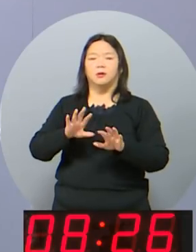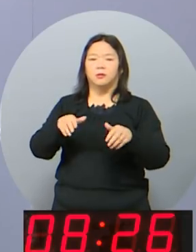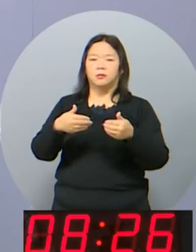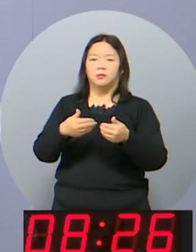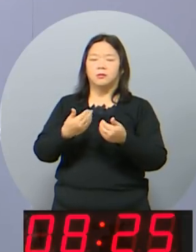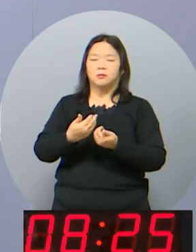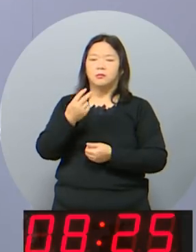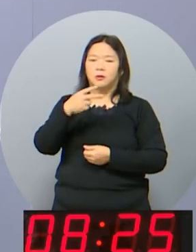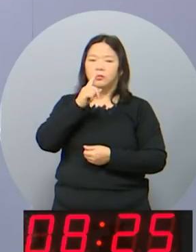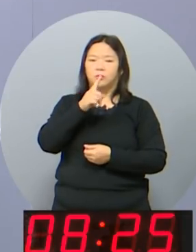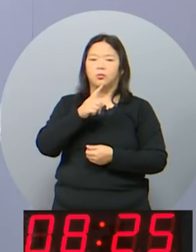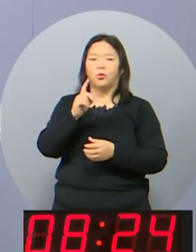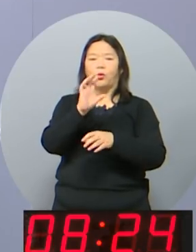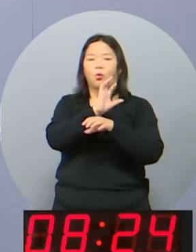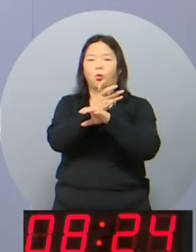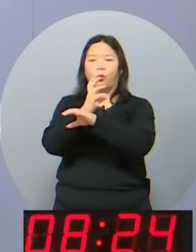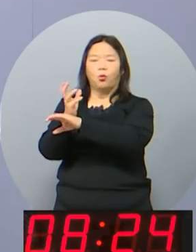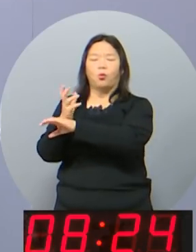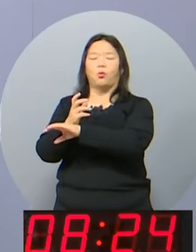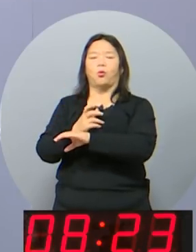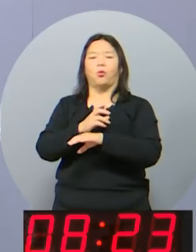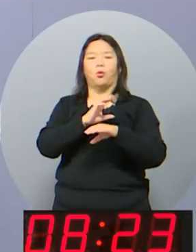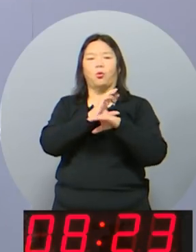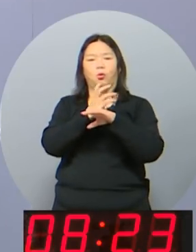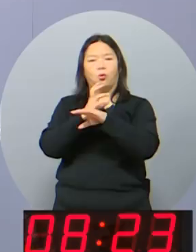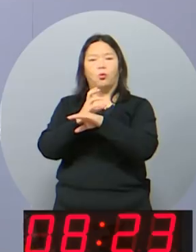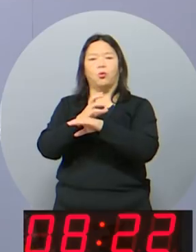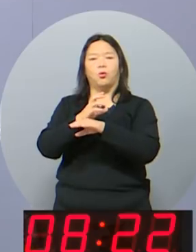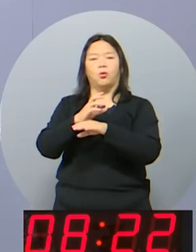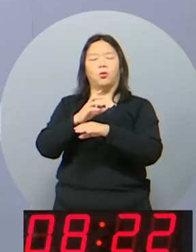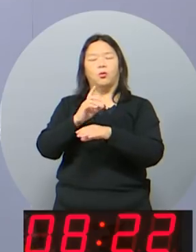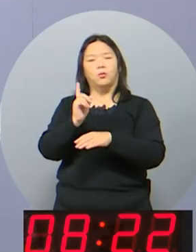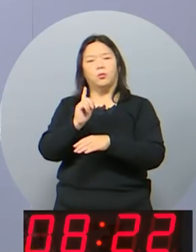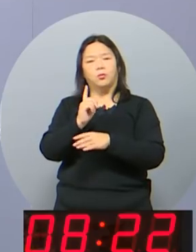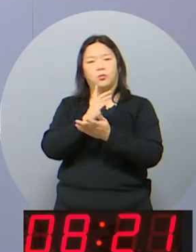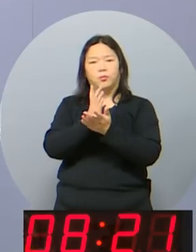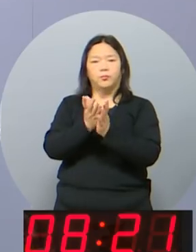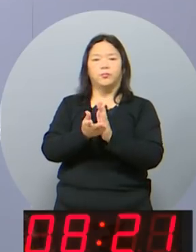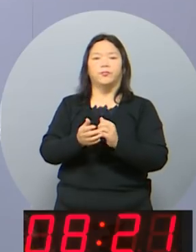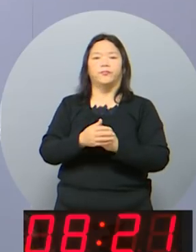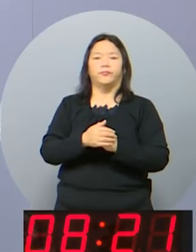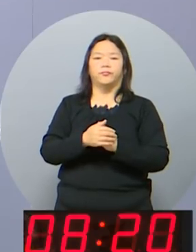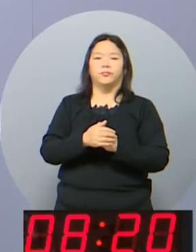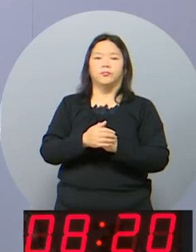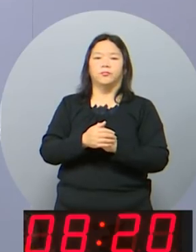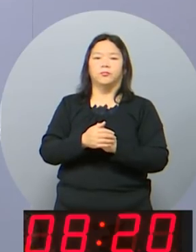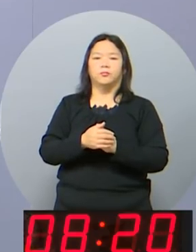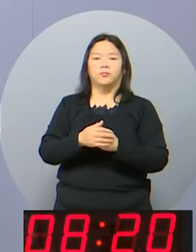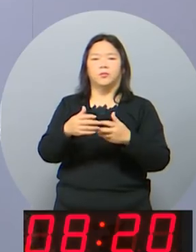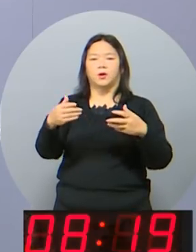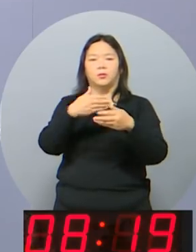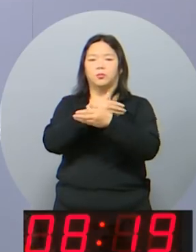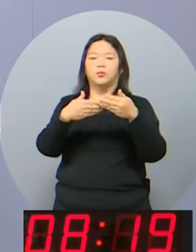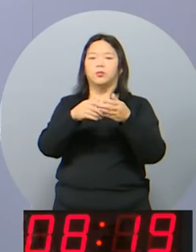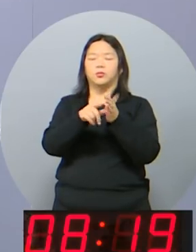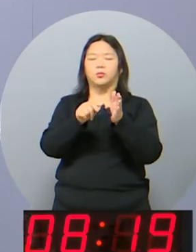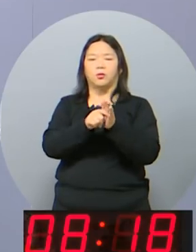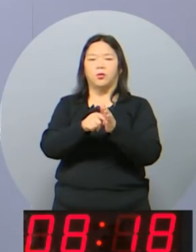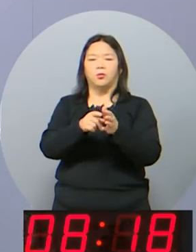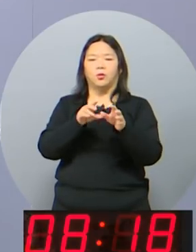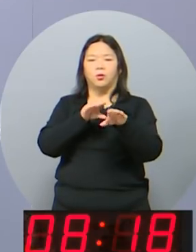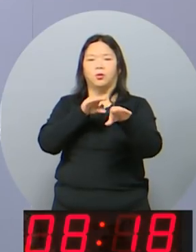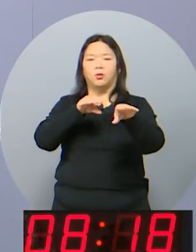讲，一些救护车、救灾车，那个在车震当中塞住